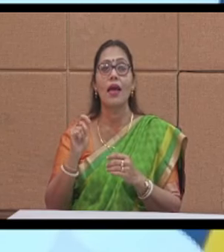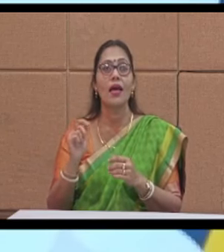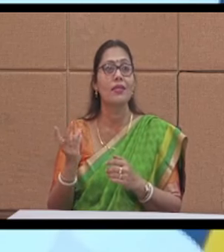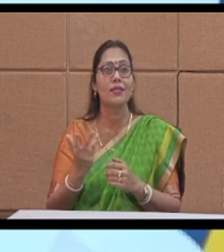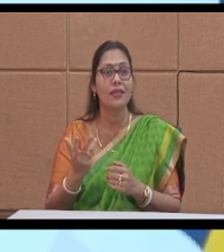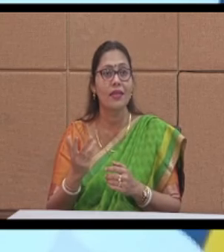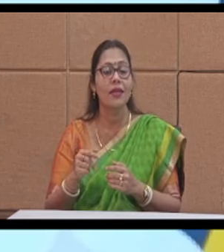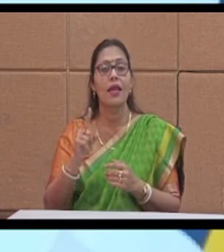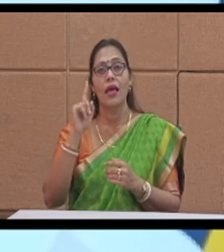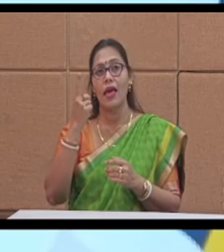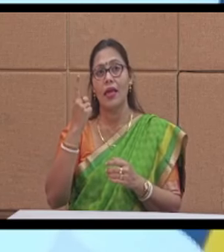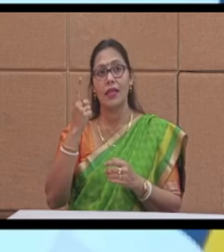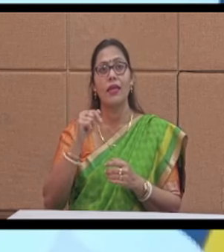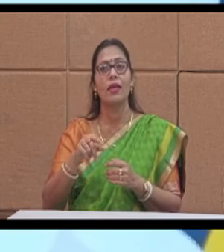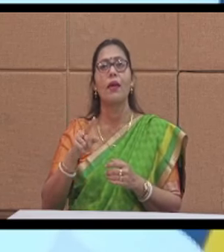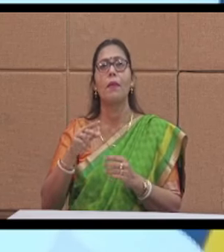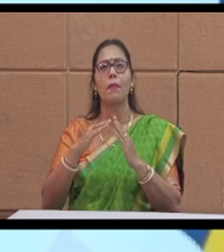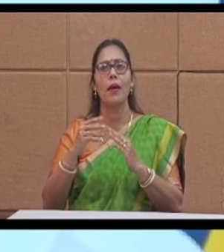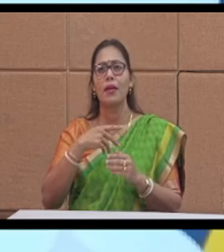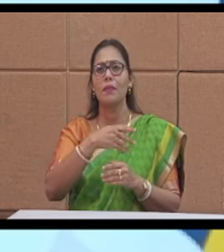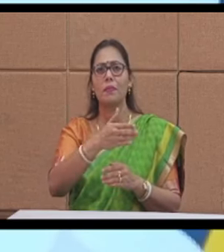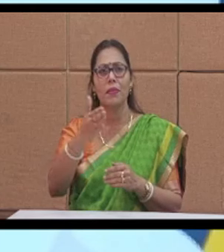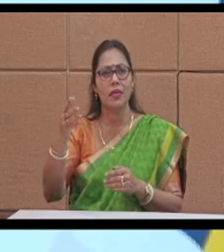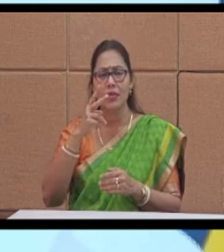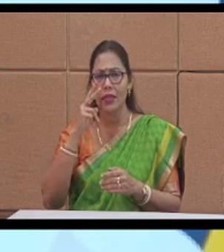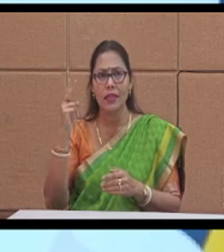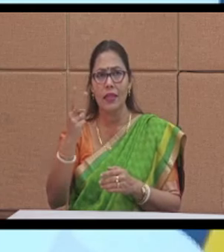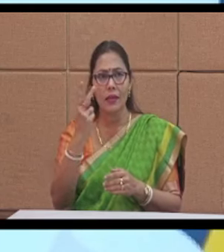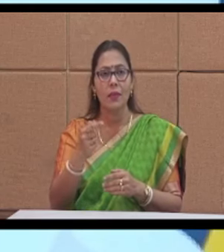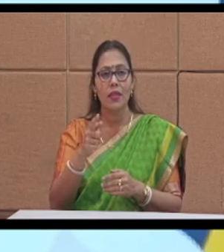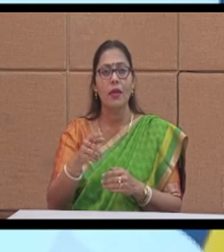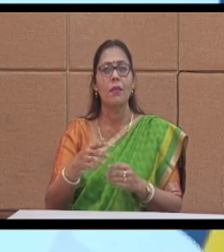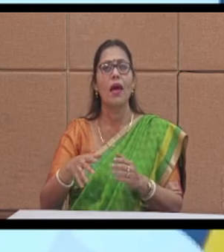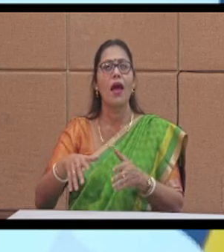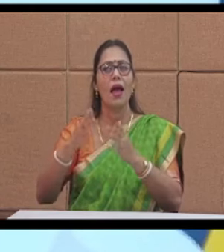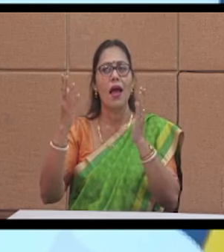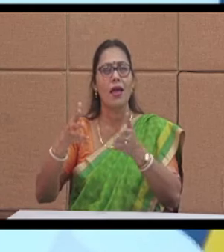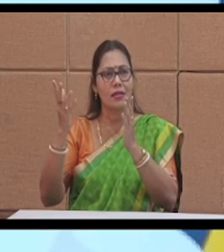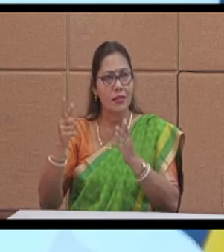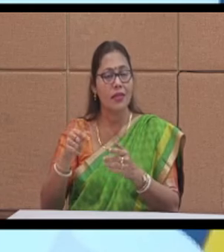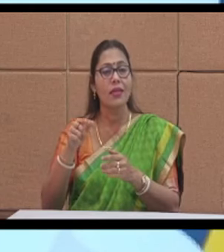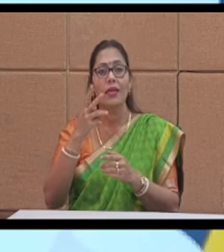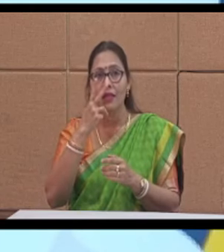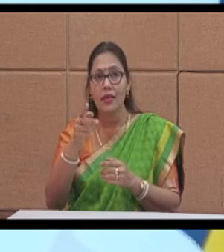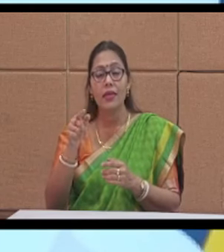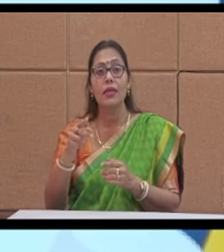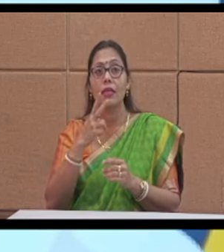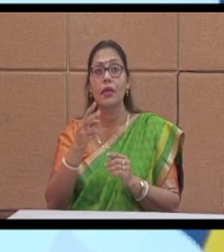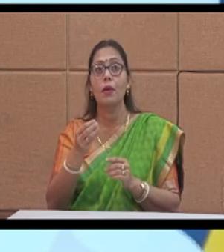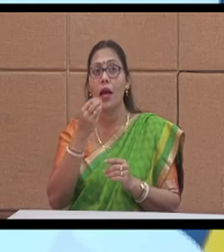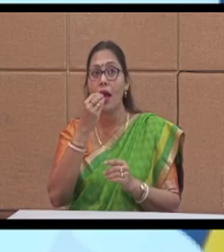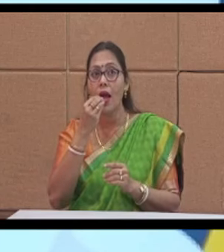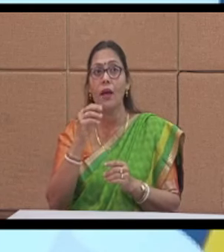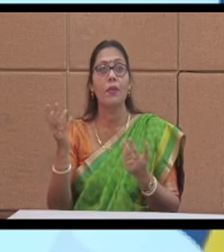করবে একদিন পাড়ায় ঘুরতে বেরোবে সামনে যদি বাগান দেখো সেখানে তোমার